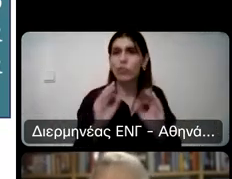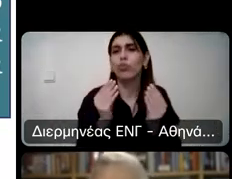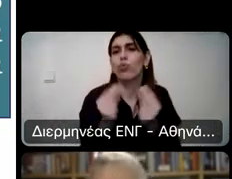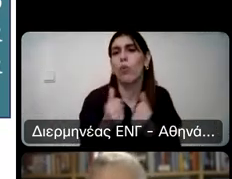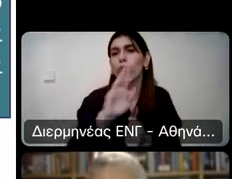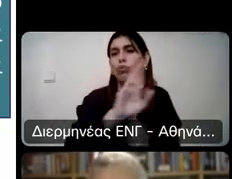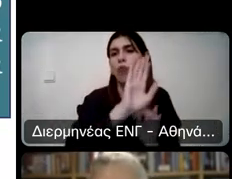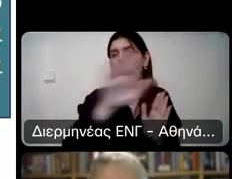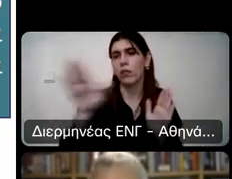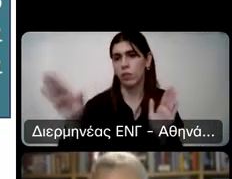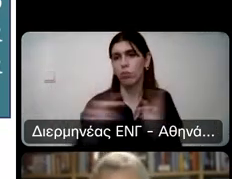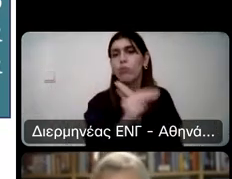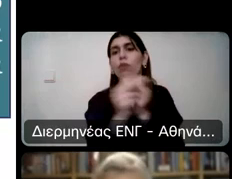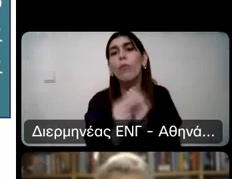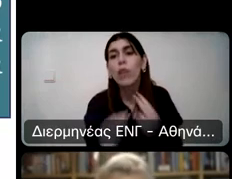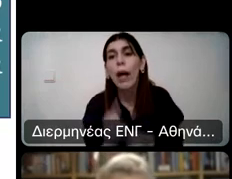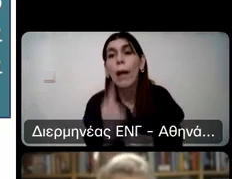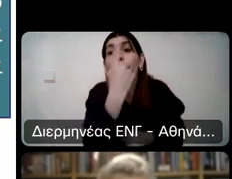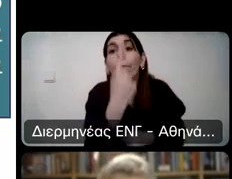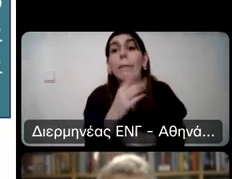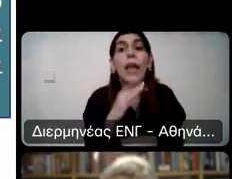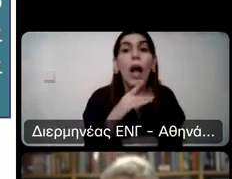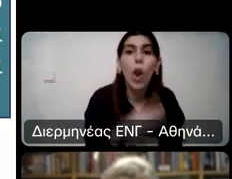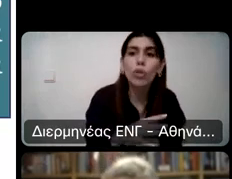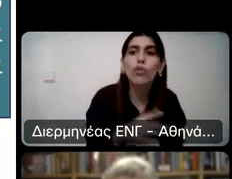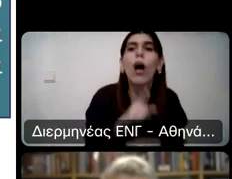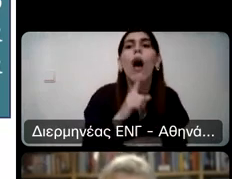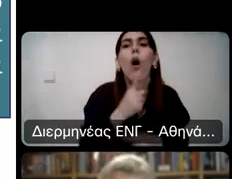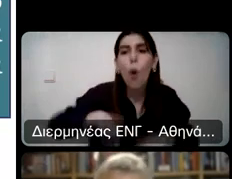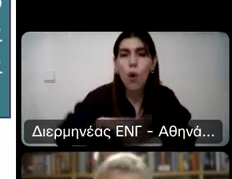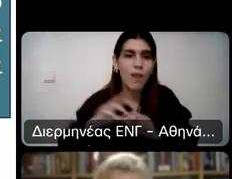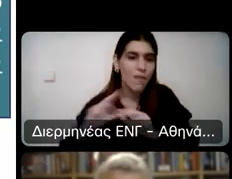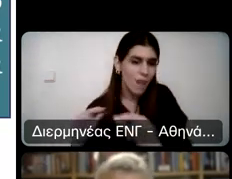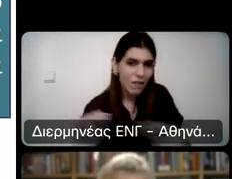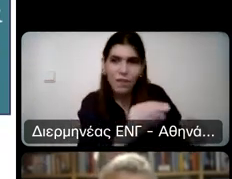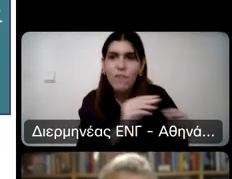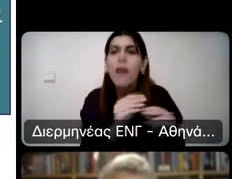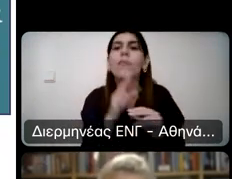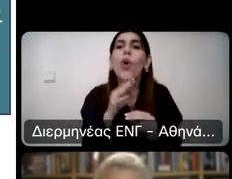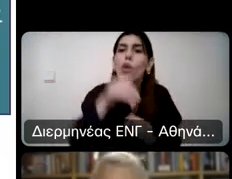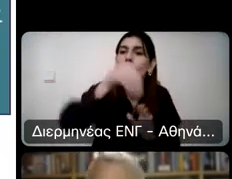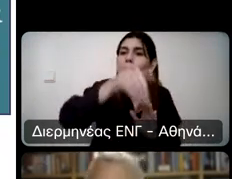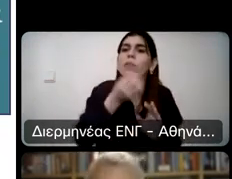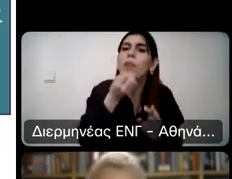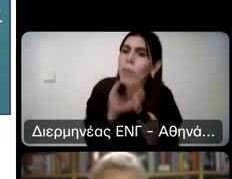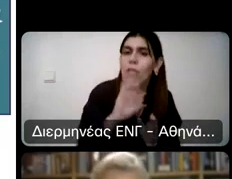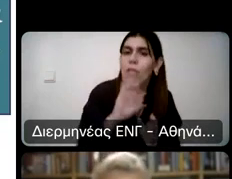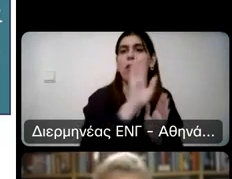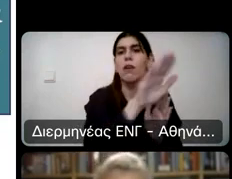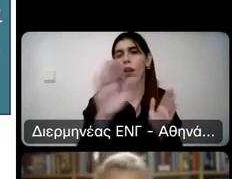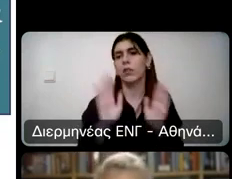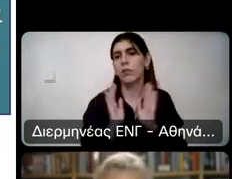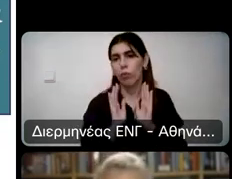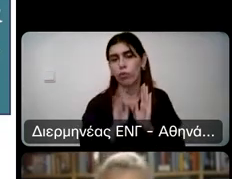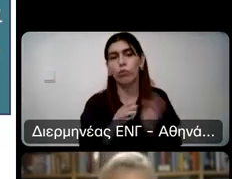μονογλωσσία αποτελούν κυρίαρχες παραδοχές. Προχωρώ τώρα στον αντιρατσισμό, ο οποίος στην ευρύτερη